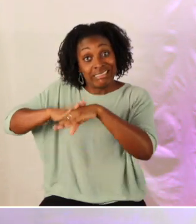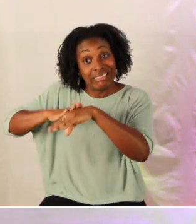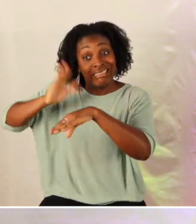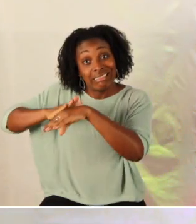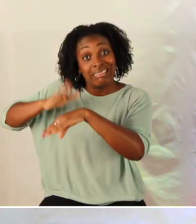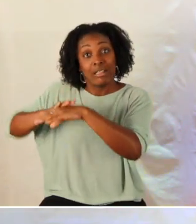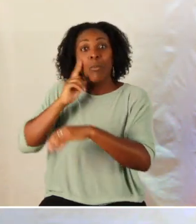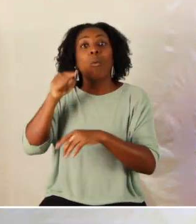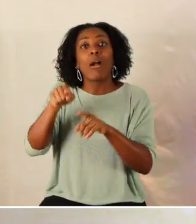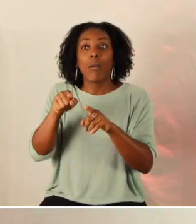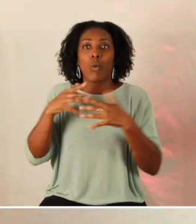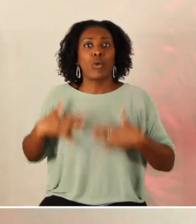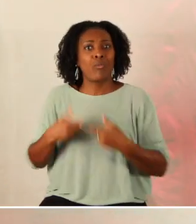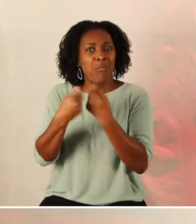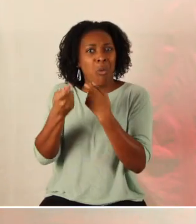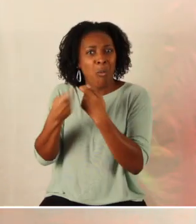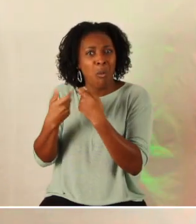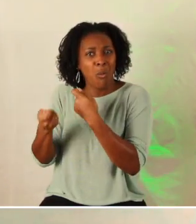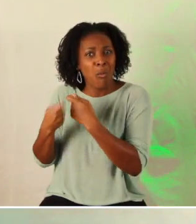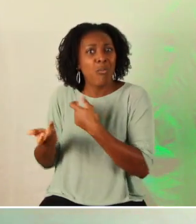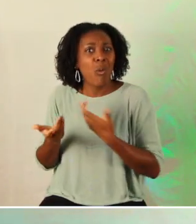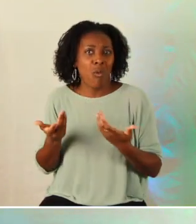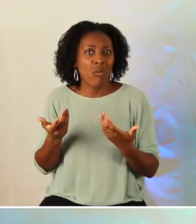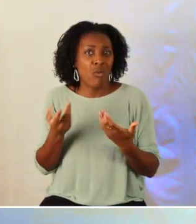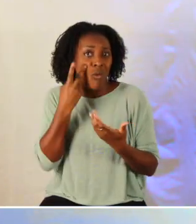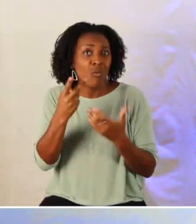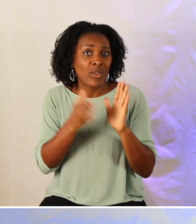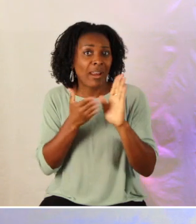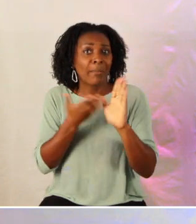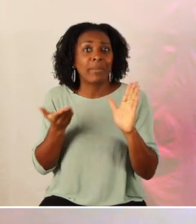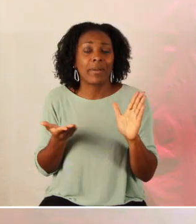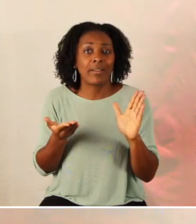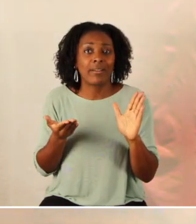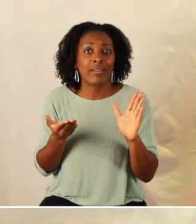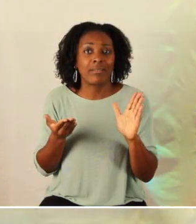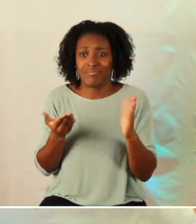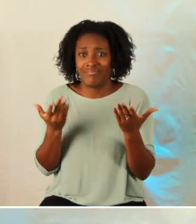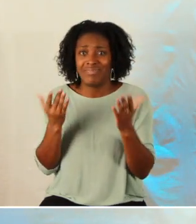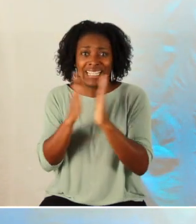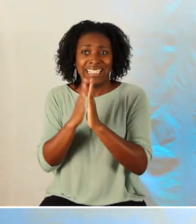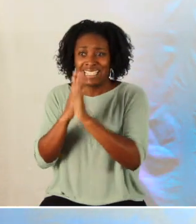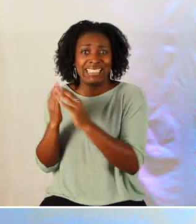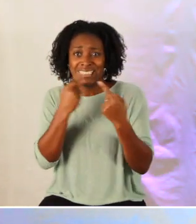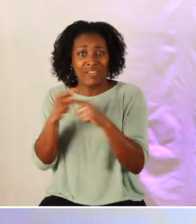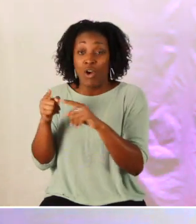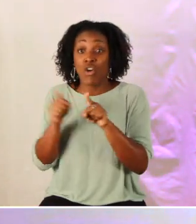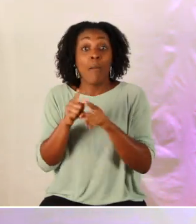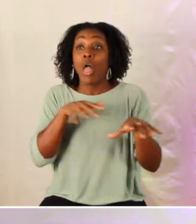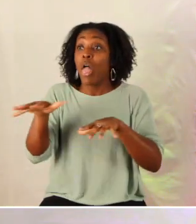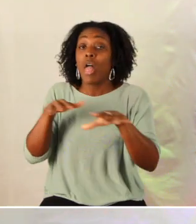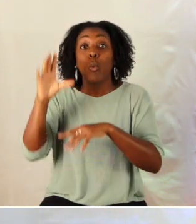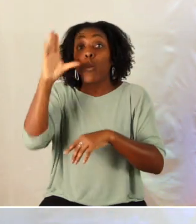ce que Dieu voulait faire à travers son peuple, à travers son Église. Et ils s'étaient fourvoyés dans plein de choses différentes, mais ils avaient